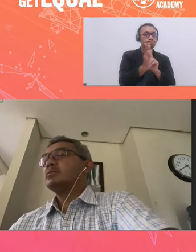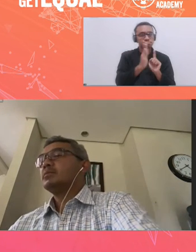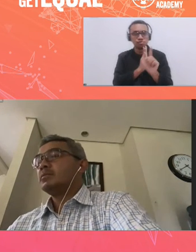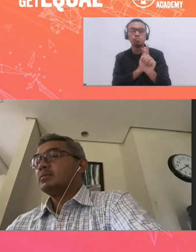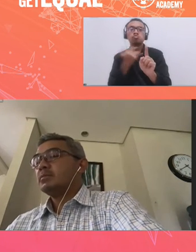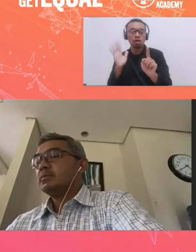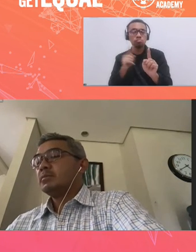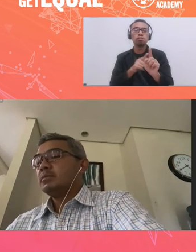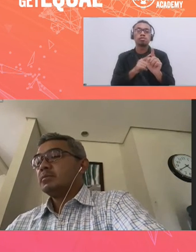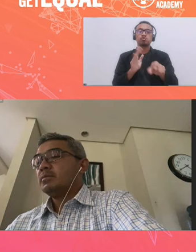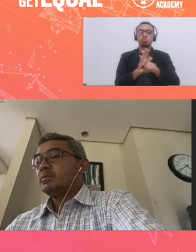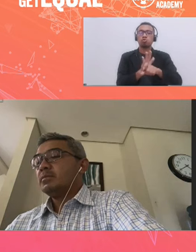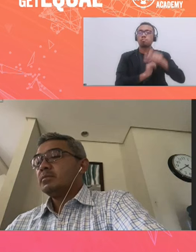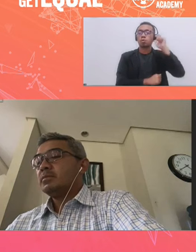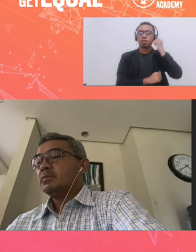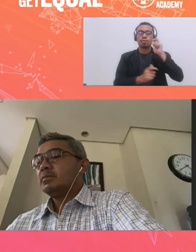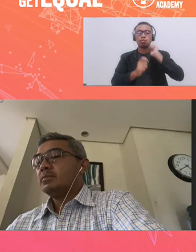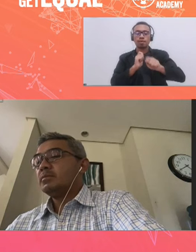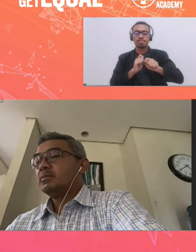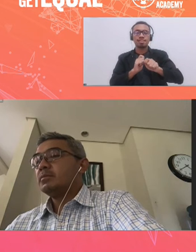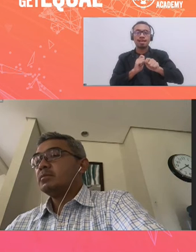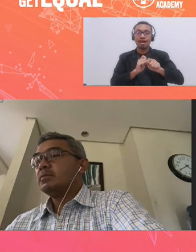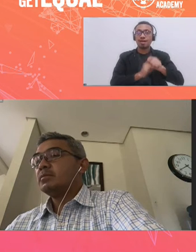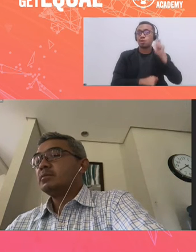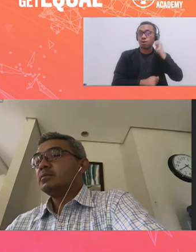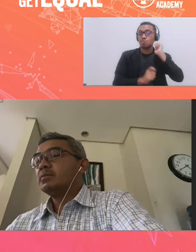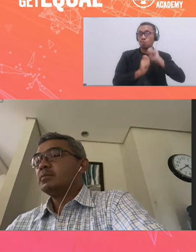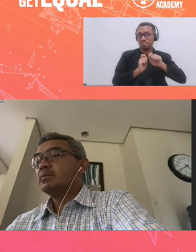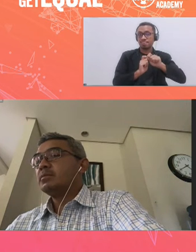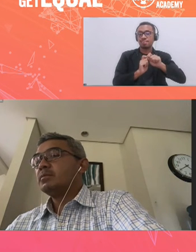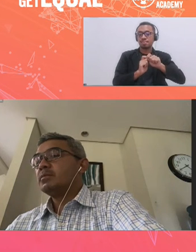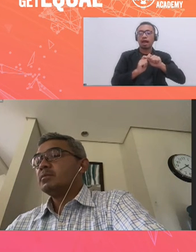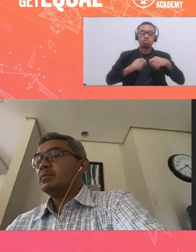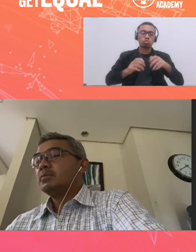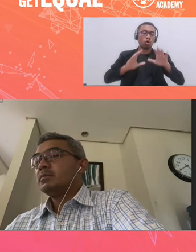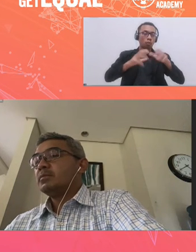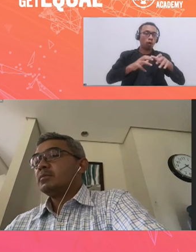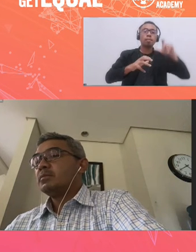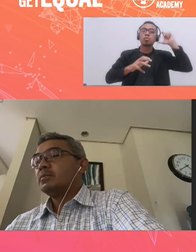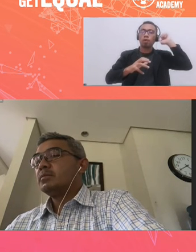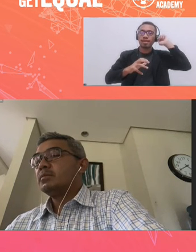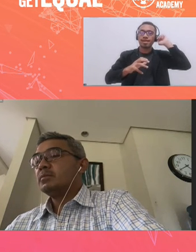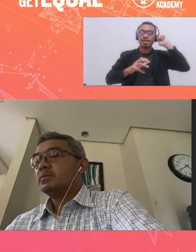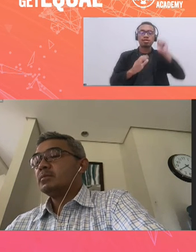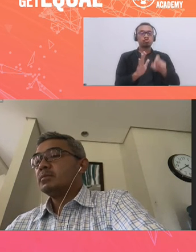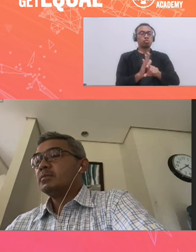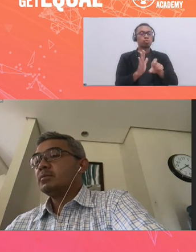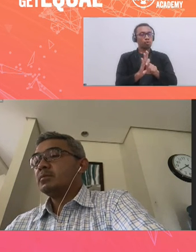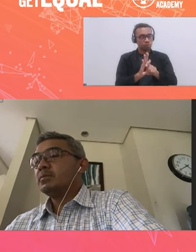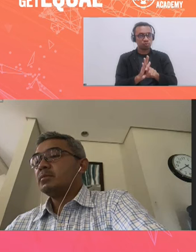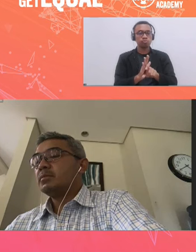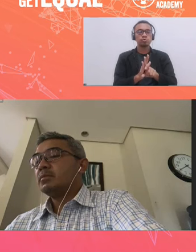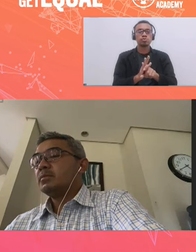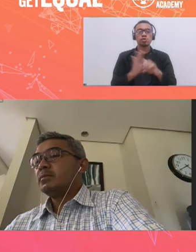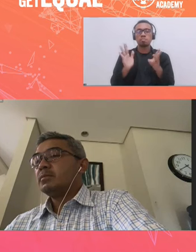sesuatu, menciptakan sesuatu, itu dilakukan oleh perempuan, sekumpulan perempuan misalnya, dan itu misalnya mengatasi